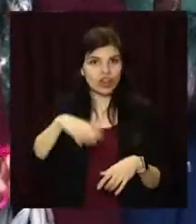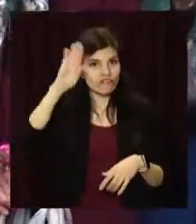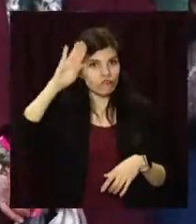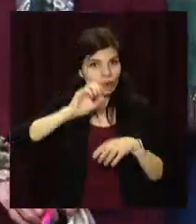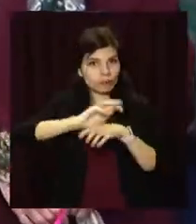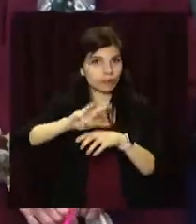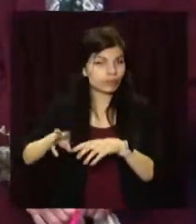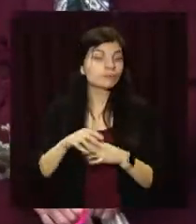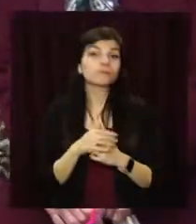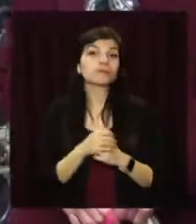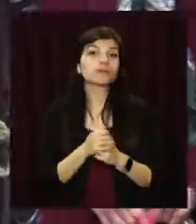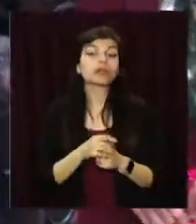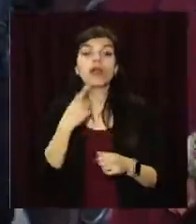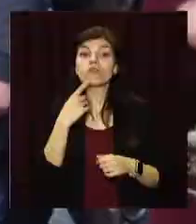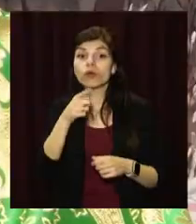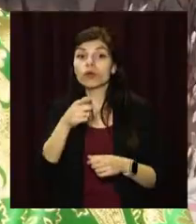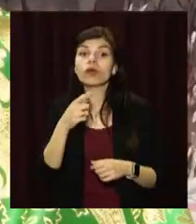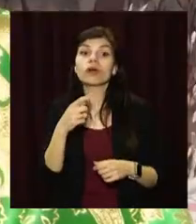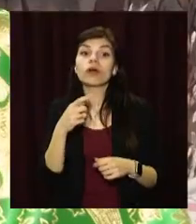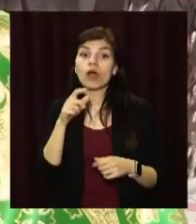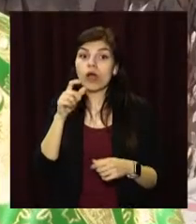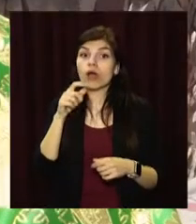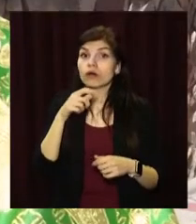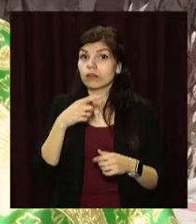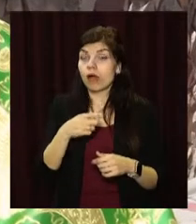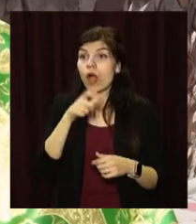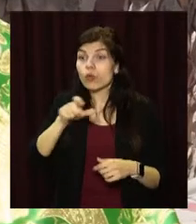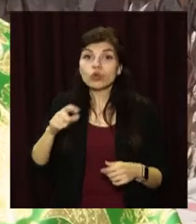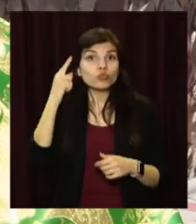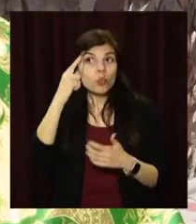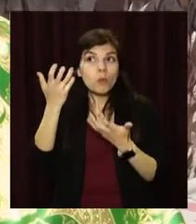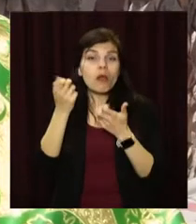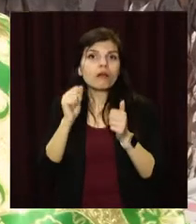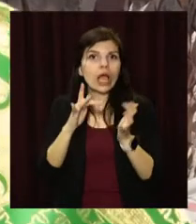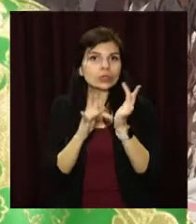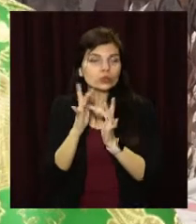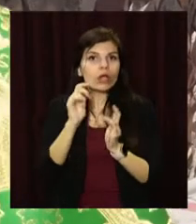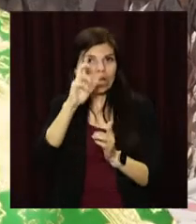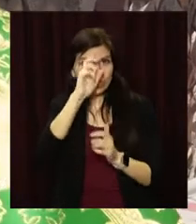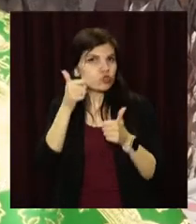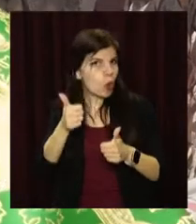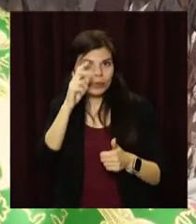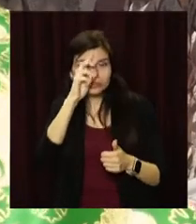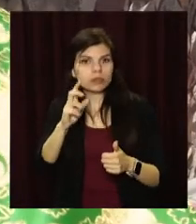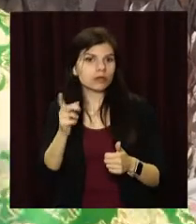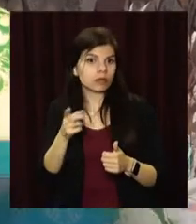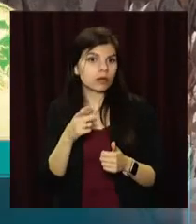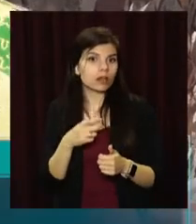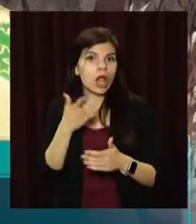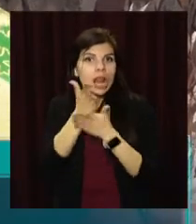Спаситель прийшов спасти людську душу, а люди його сприйняли як царя, знаєте, земного. Каже, добрий цар,